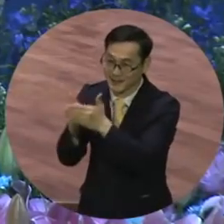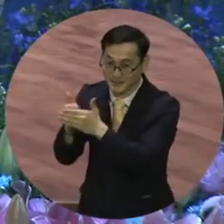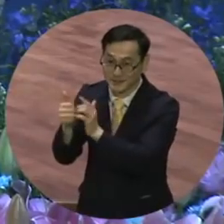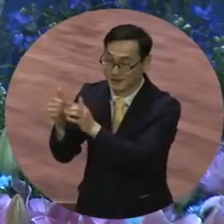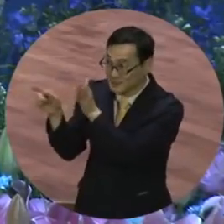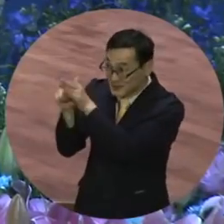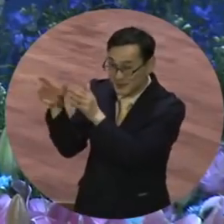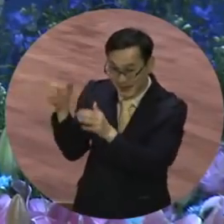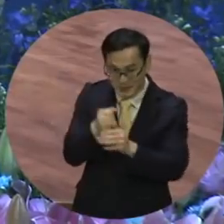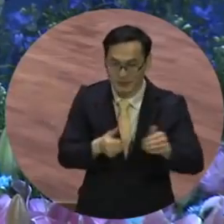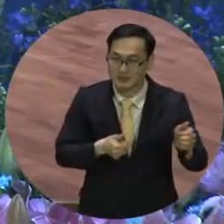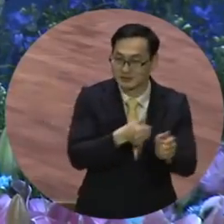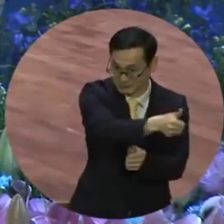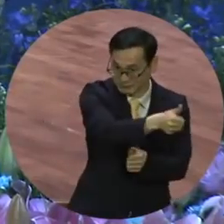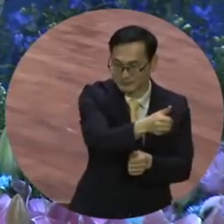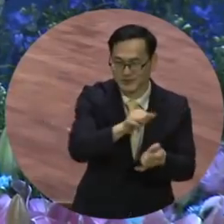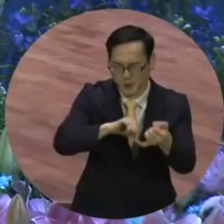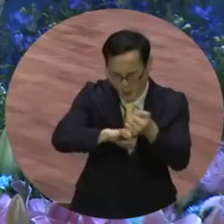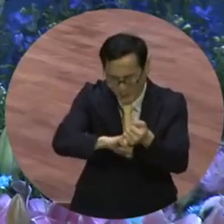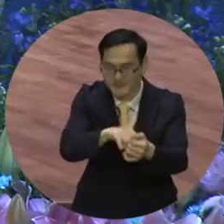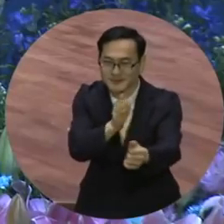축복합니다. 결론입니다.